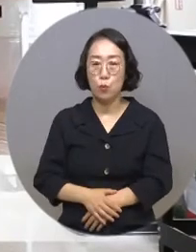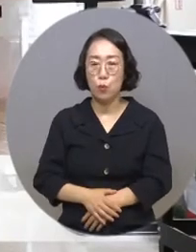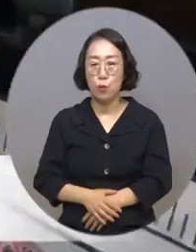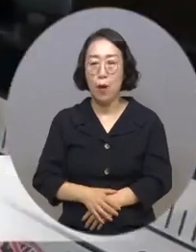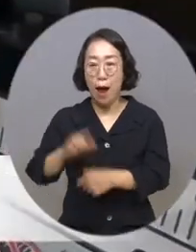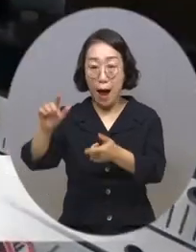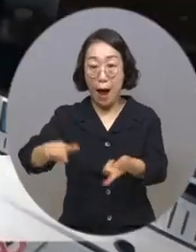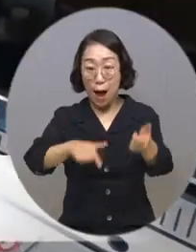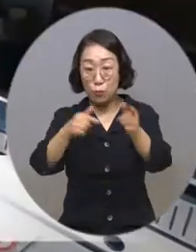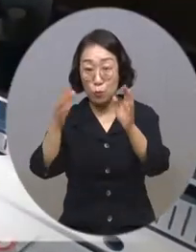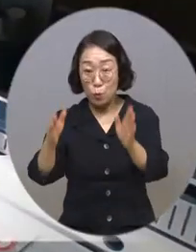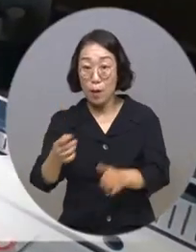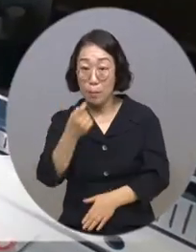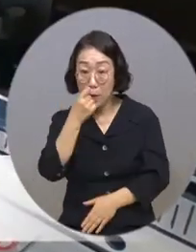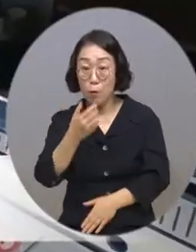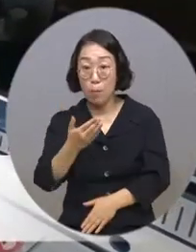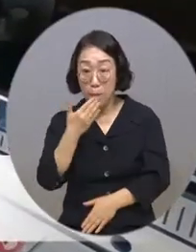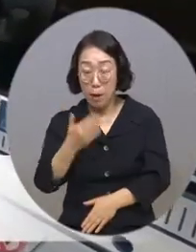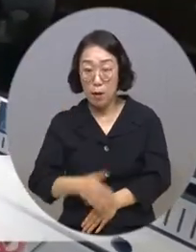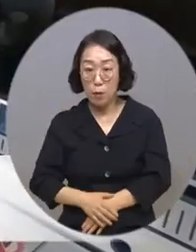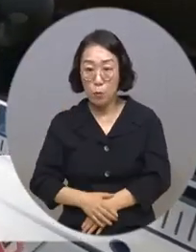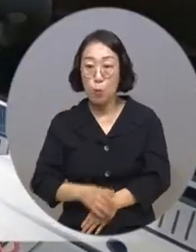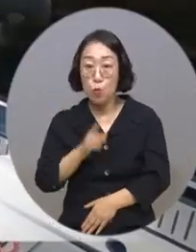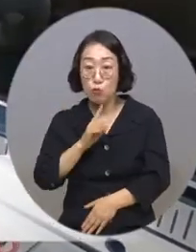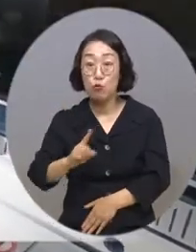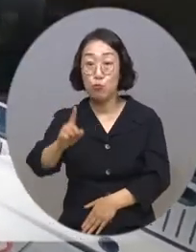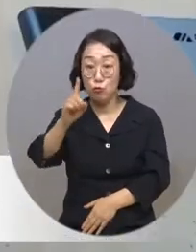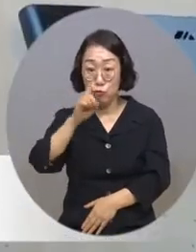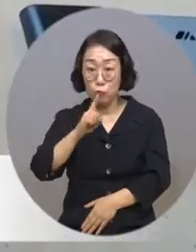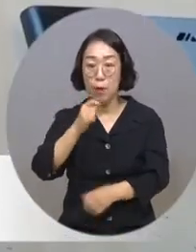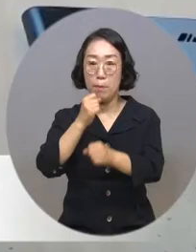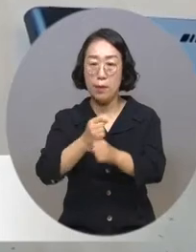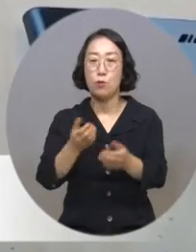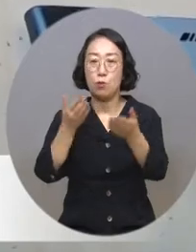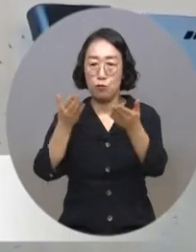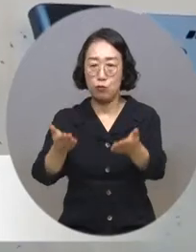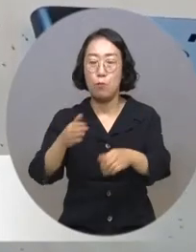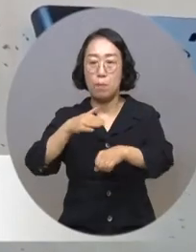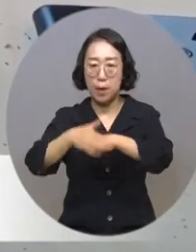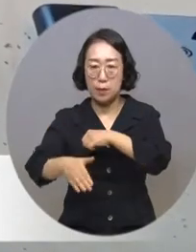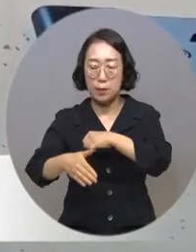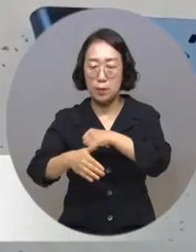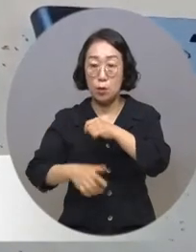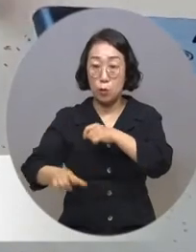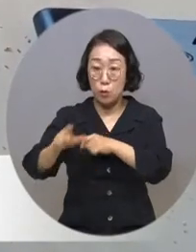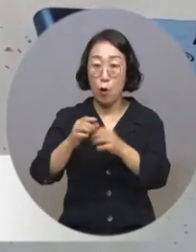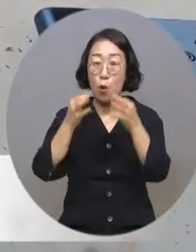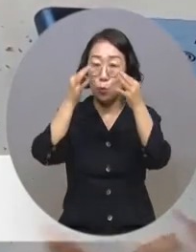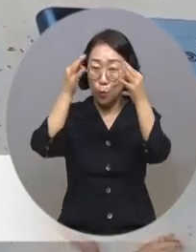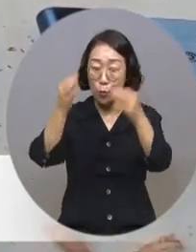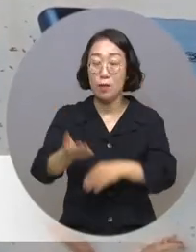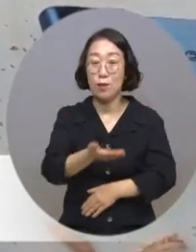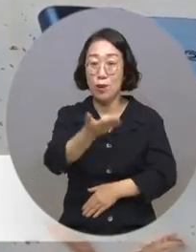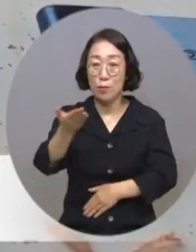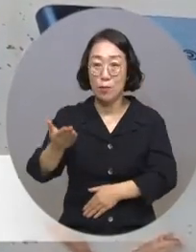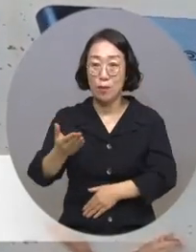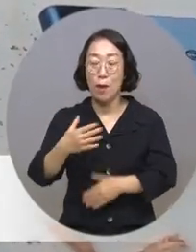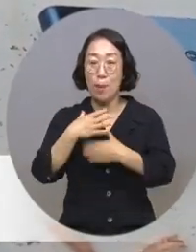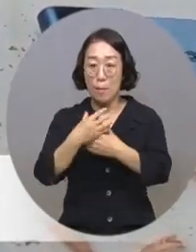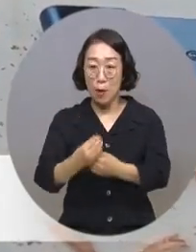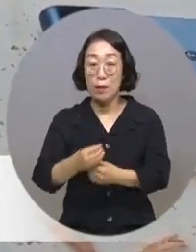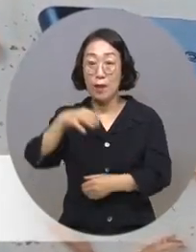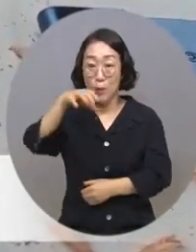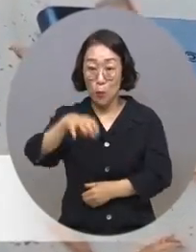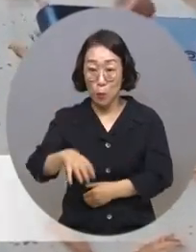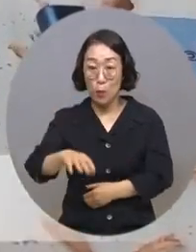클래스, 그리고 주문 제작을 전문으로 하는 공방입니다. 그 미숙한 부분을 많이 보완해서 여러분들께 좀 더 편안한 목공방이